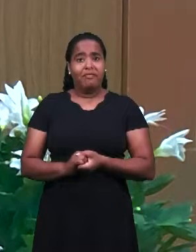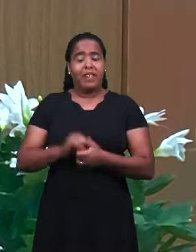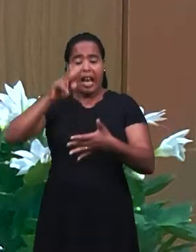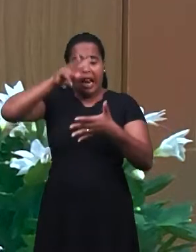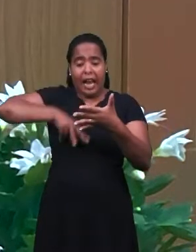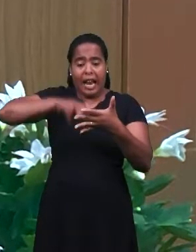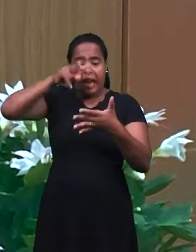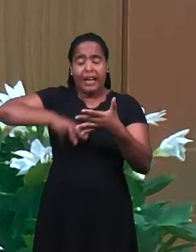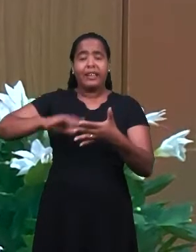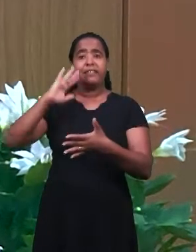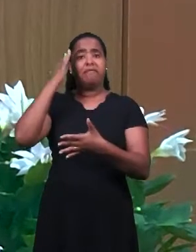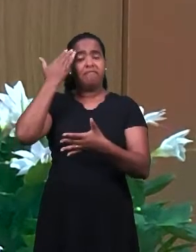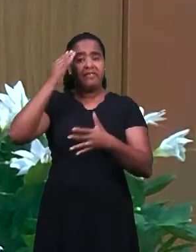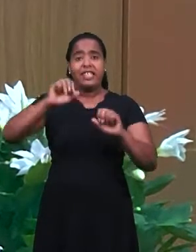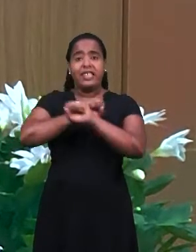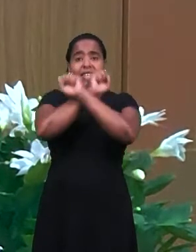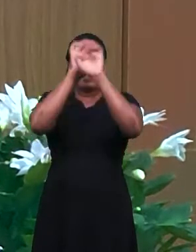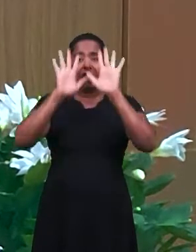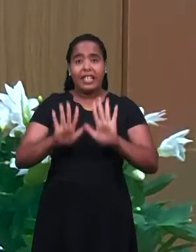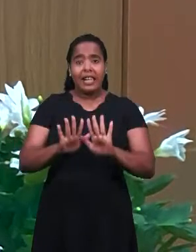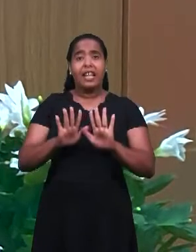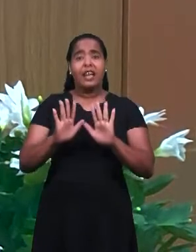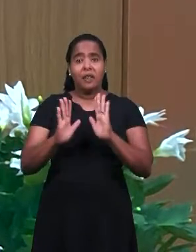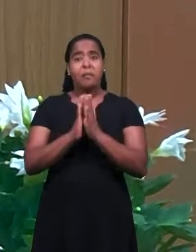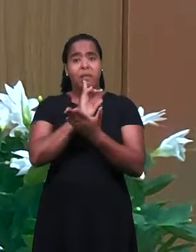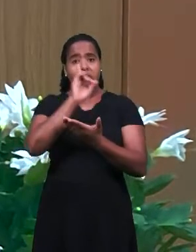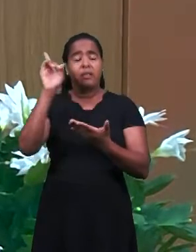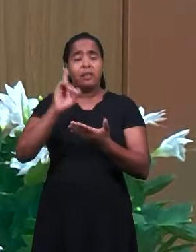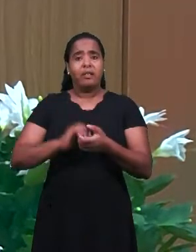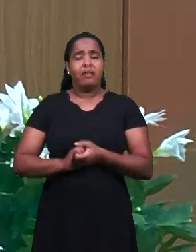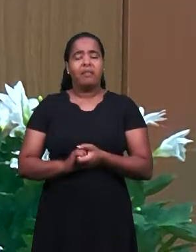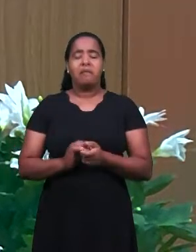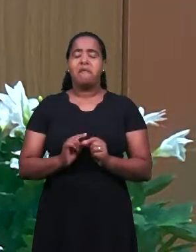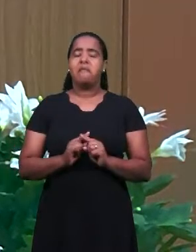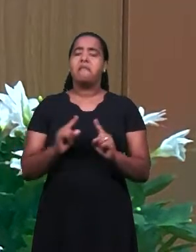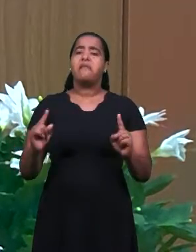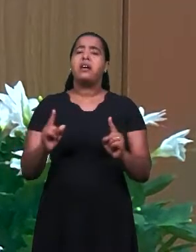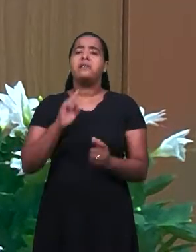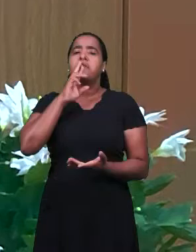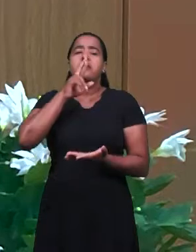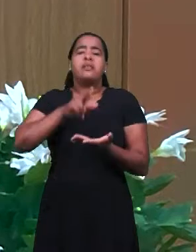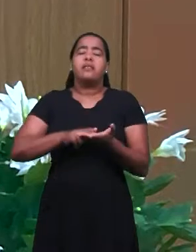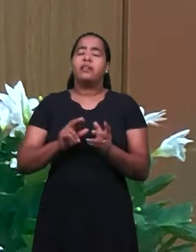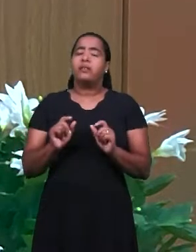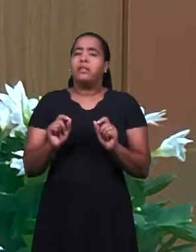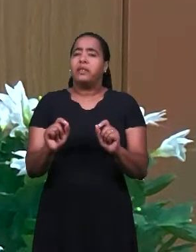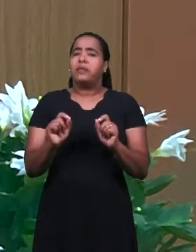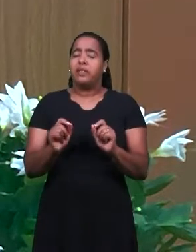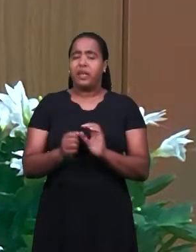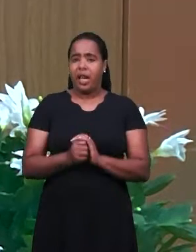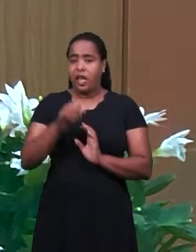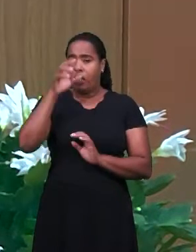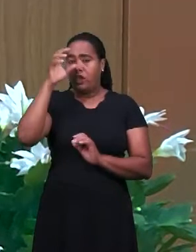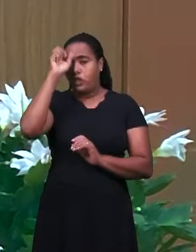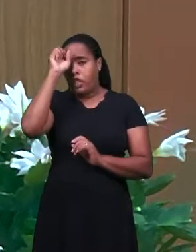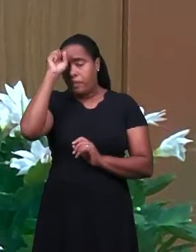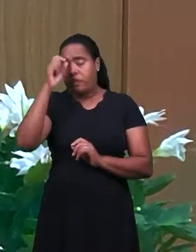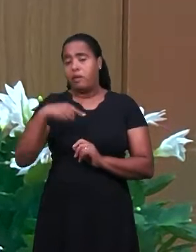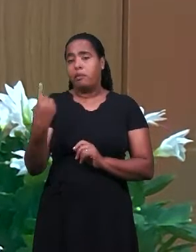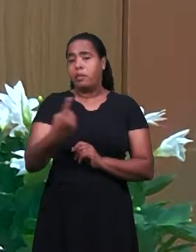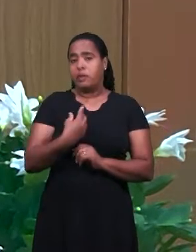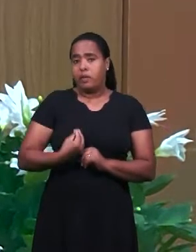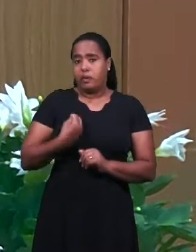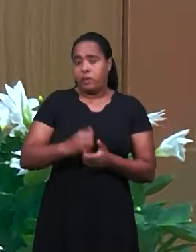Многих коснулись и пробудило их к Слову Божьему, к тому времени, в котором мы живем. И что это